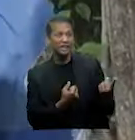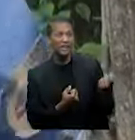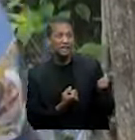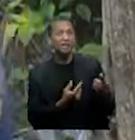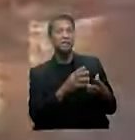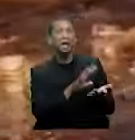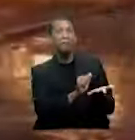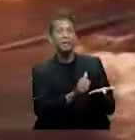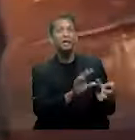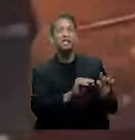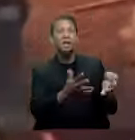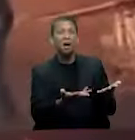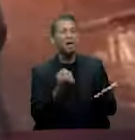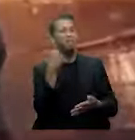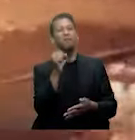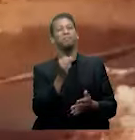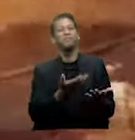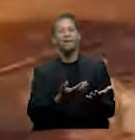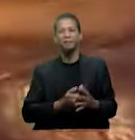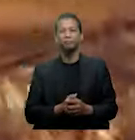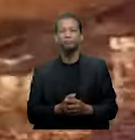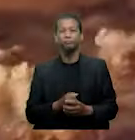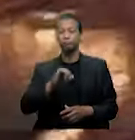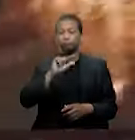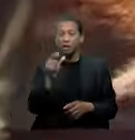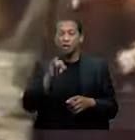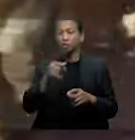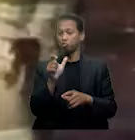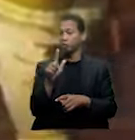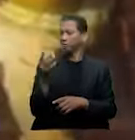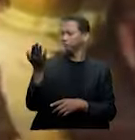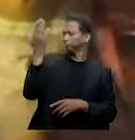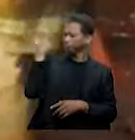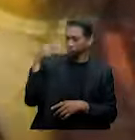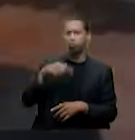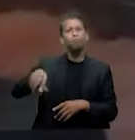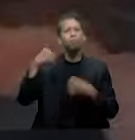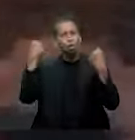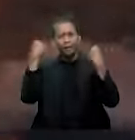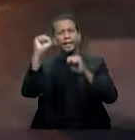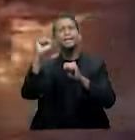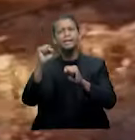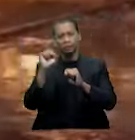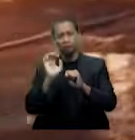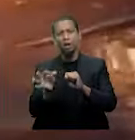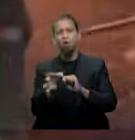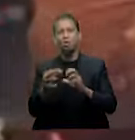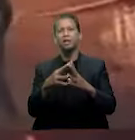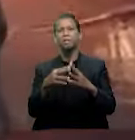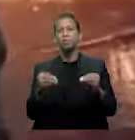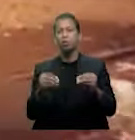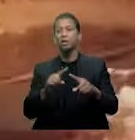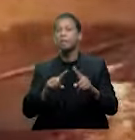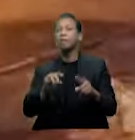kerja? Bulan Juli lalu, seorang pegawai memprotes minimnya fasilitas damkar Kota Depok. Namun hingga 3 bulan berselang